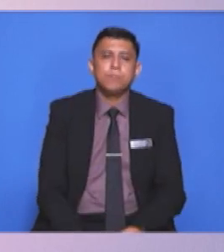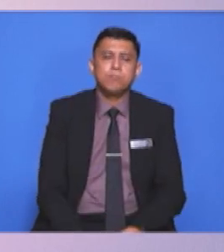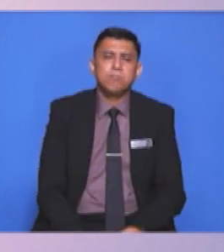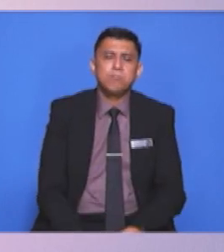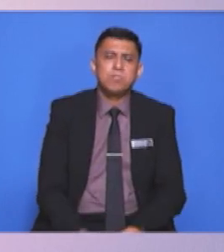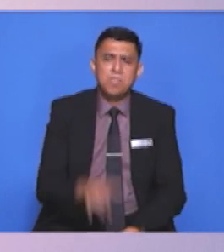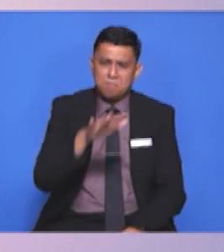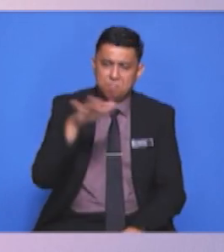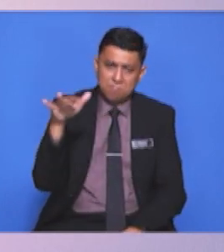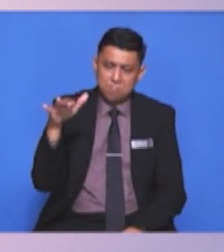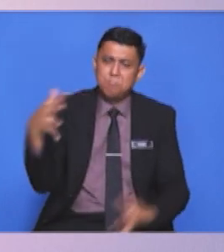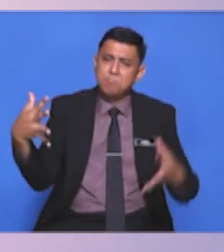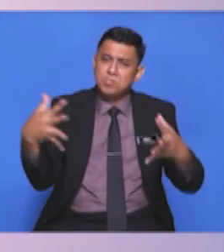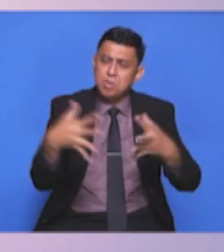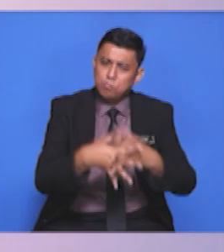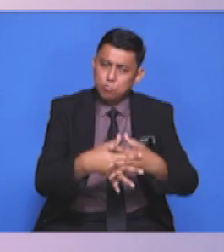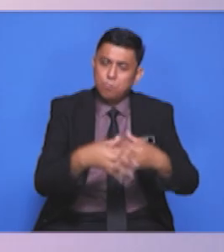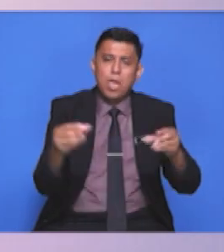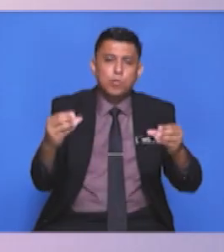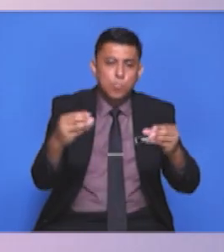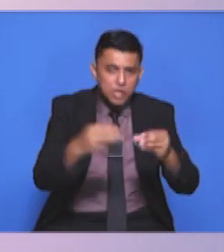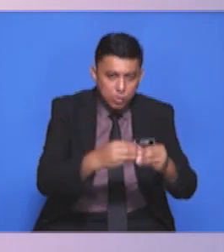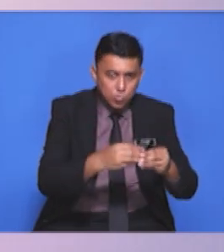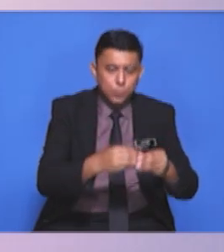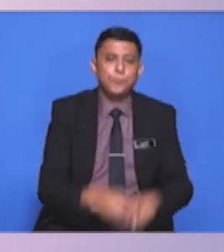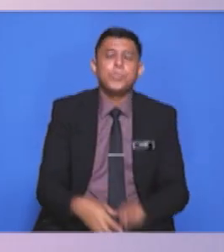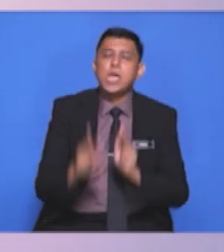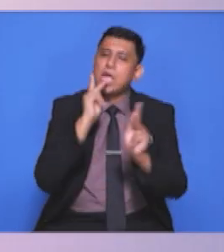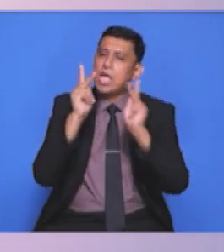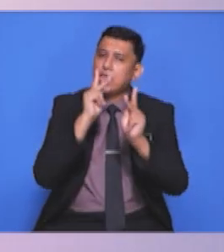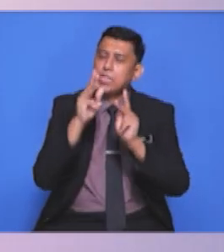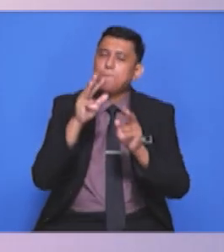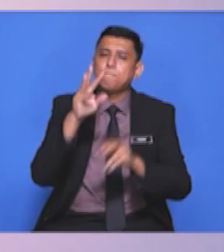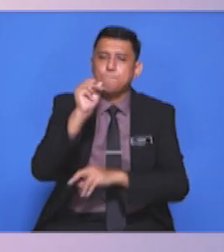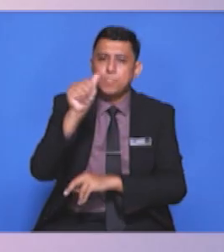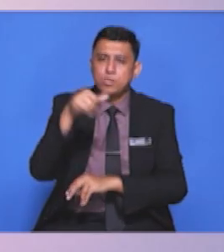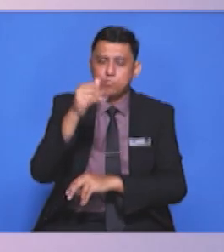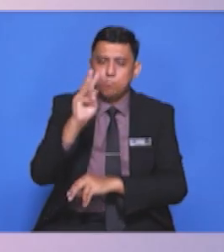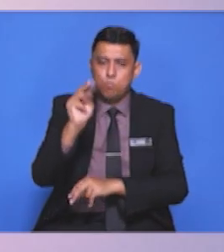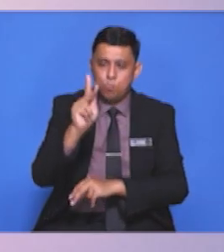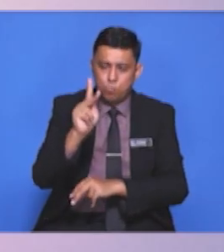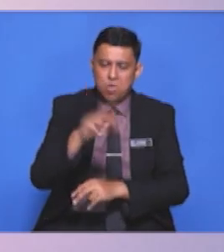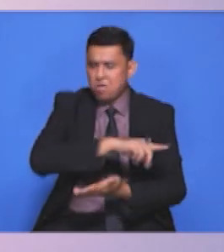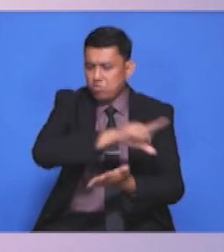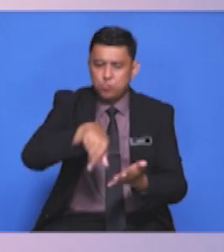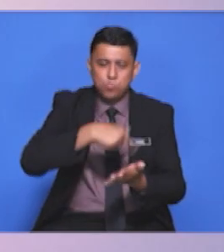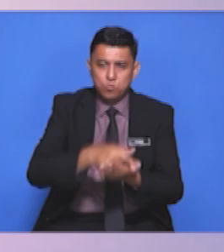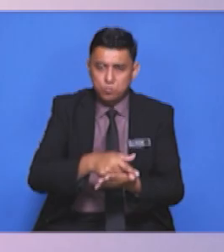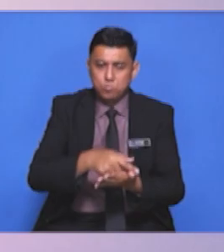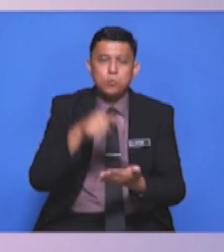yang diejek bercantum Ji itu kata majemuk mantap seluruh perkataan